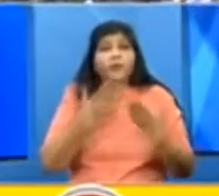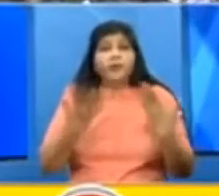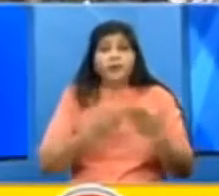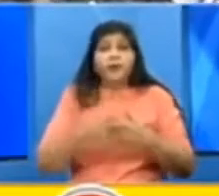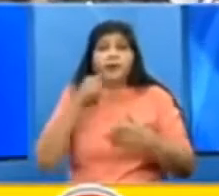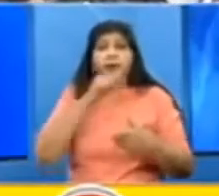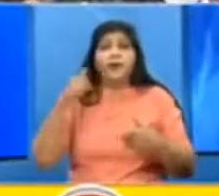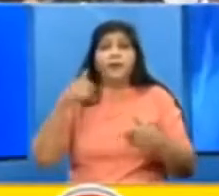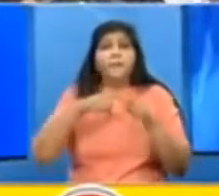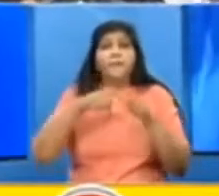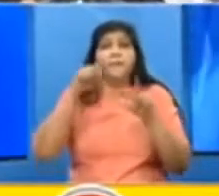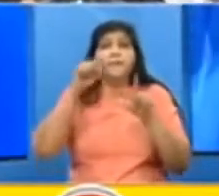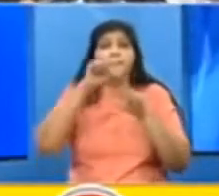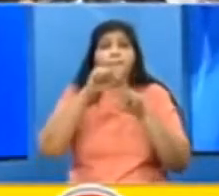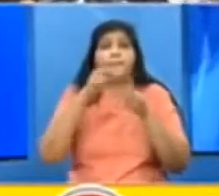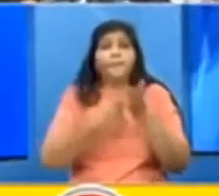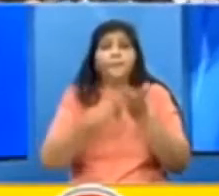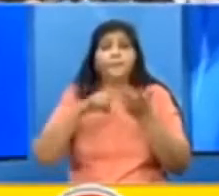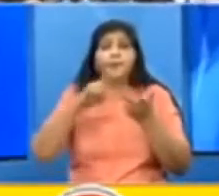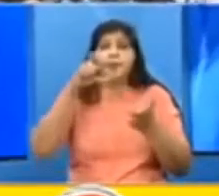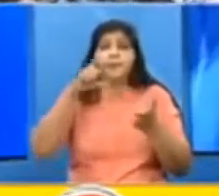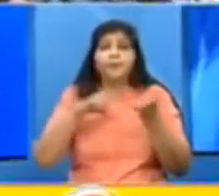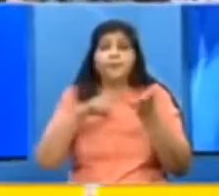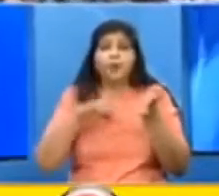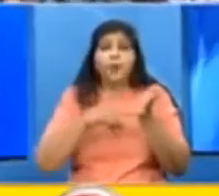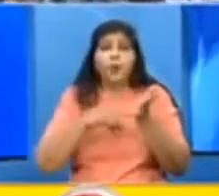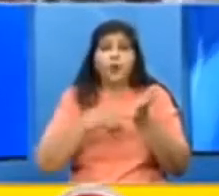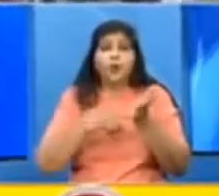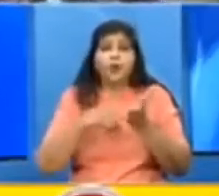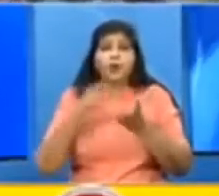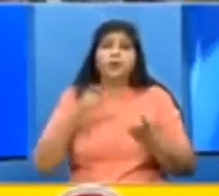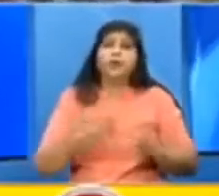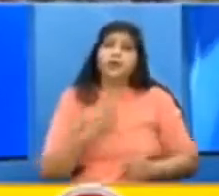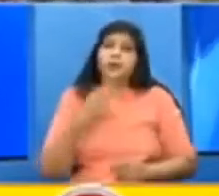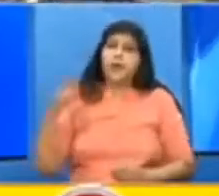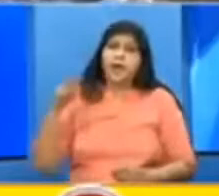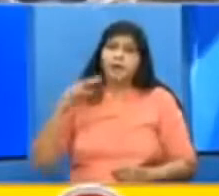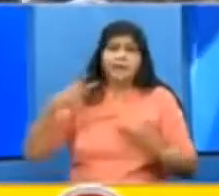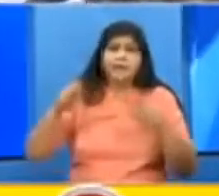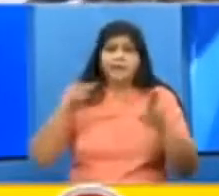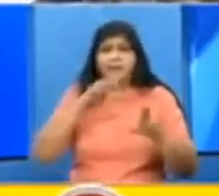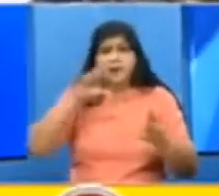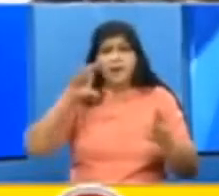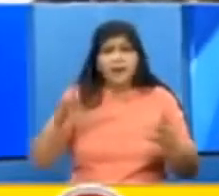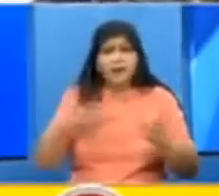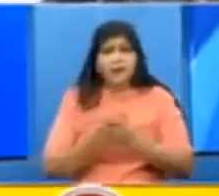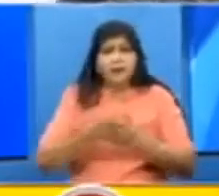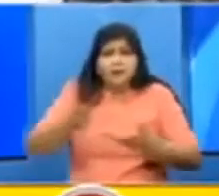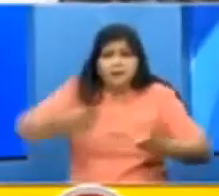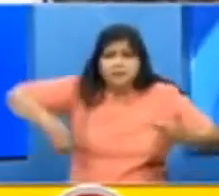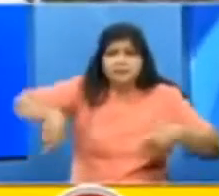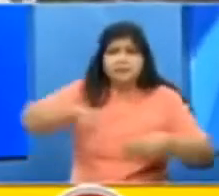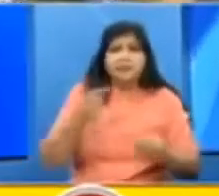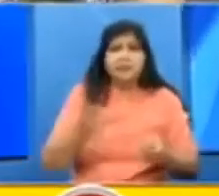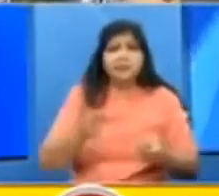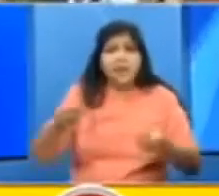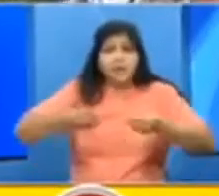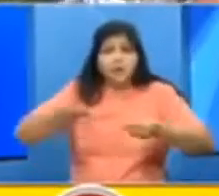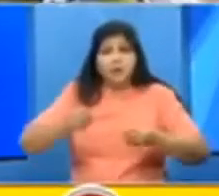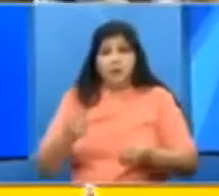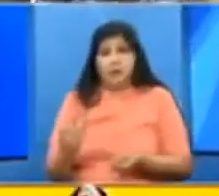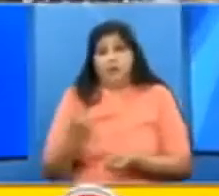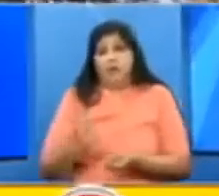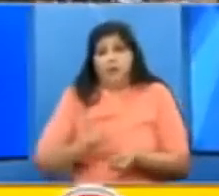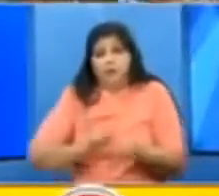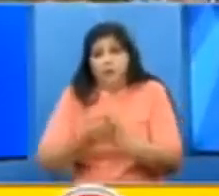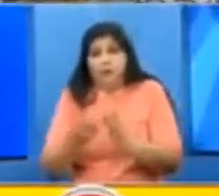नाम चूली या एप्रिकॉट यानी खुबानी है। ये फसल इस क्षेत्र की इकोनॉमी को बदलने की क्षमता रखती